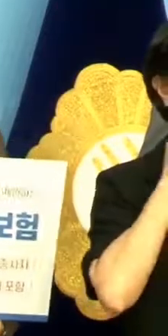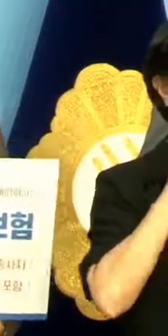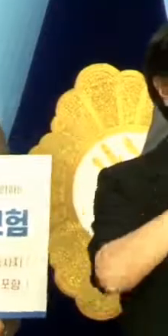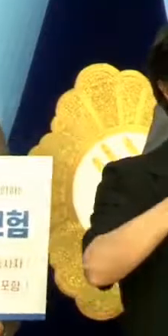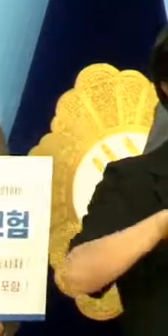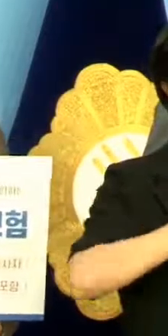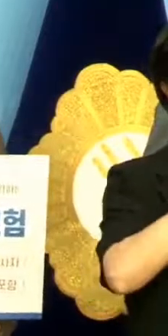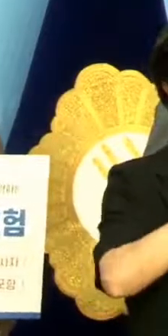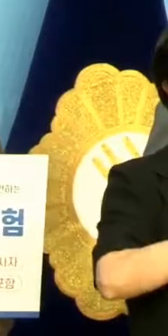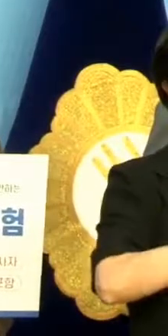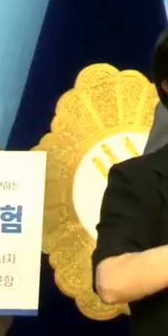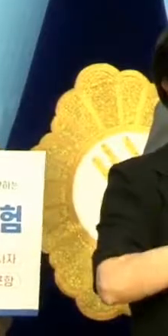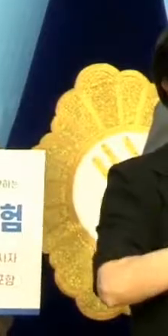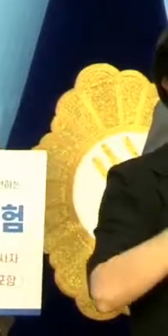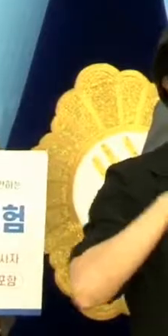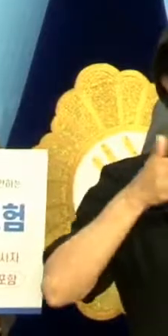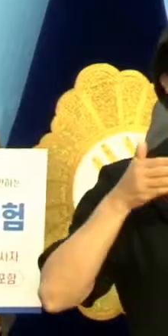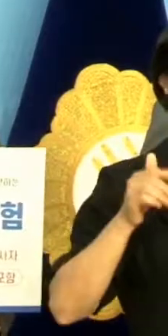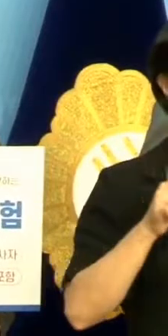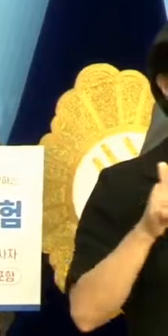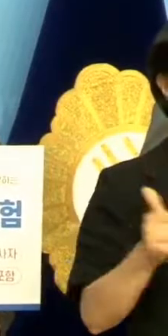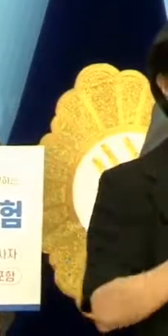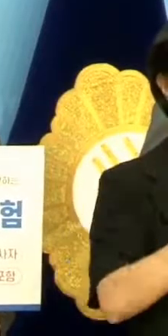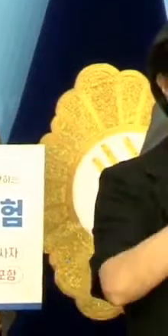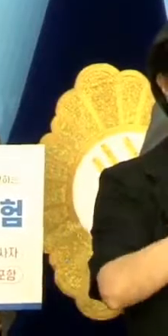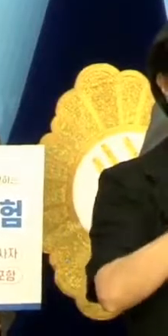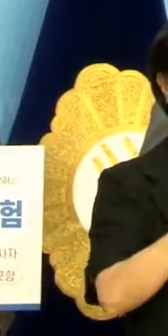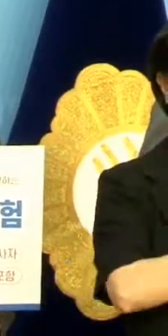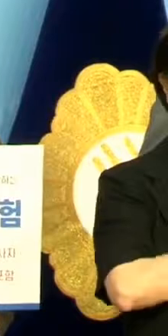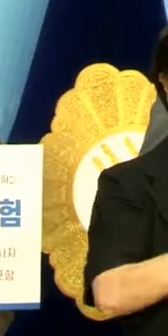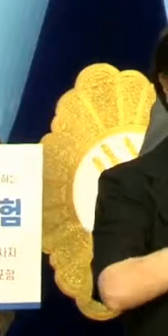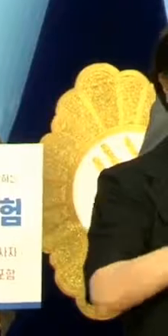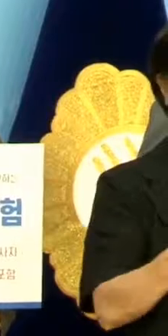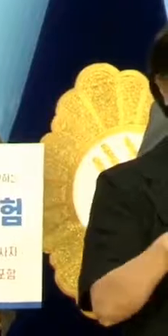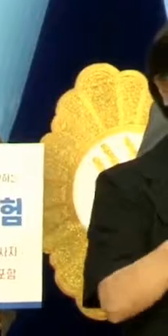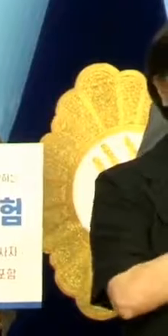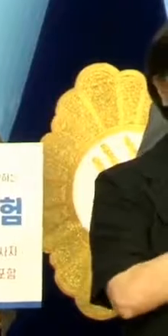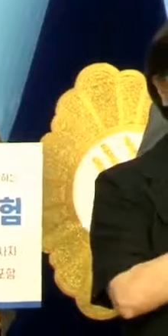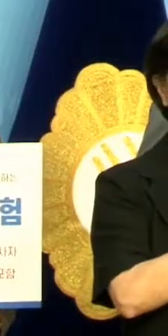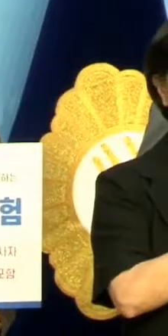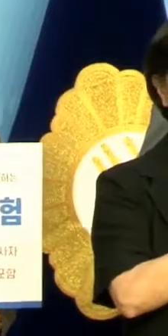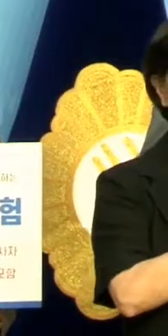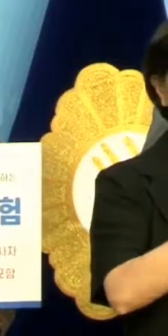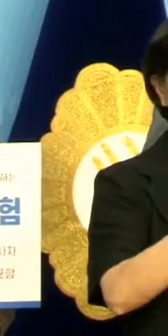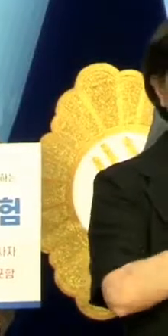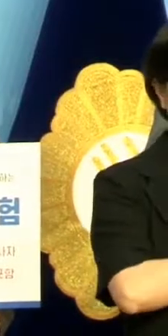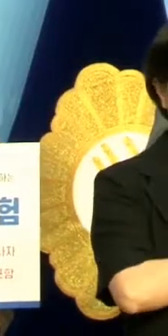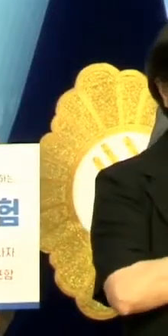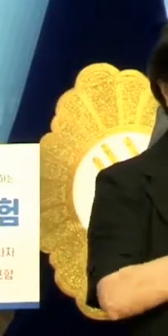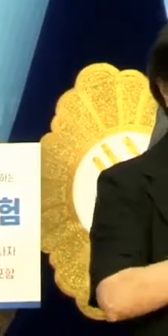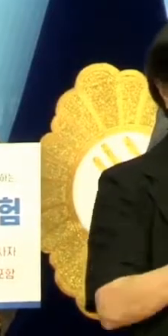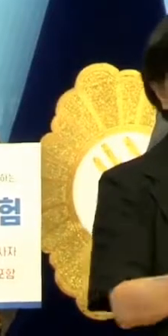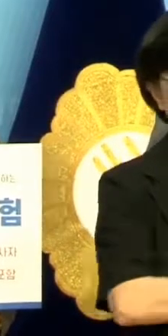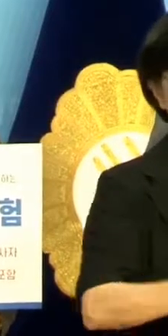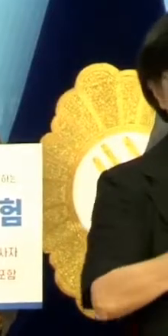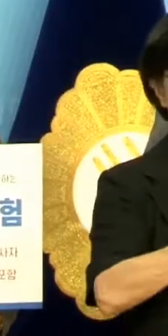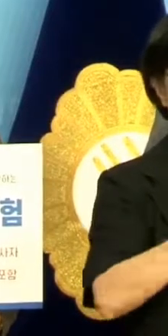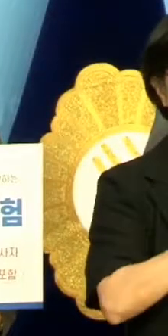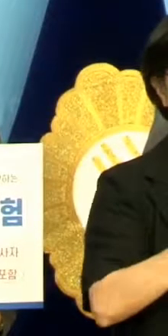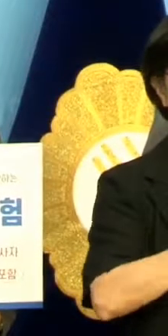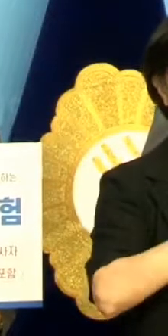져 출생에 대한 특단의 대책을 마련 하기 위해서 우리 당은 져 출생 대책 특위 를 구성했습니다 지난